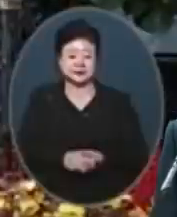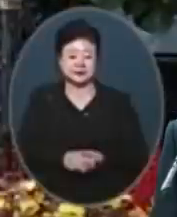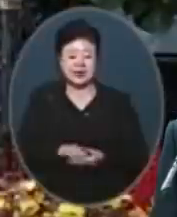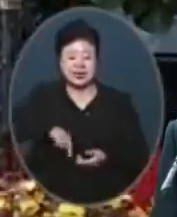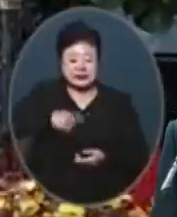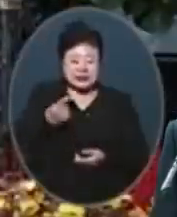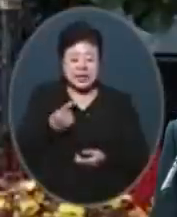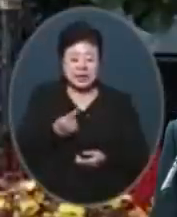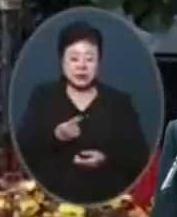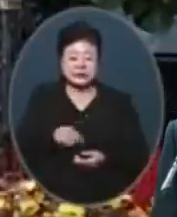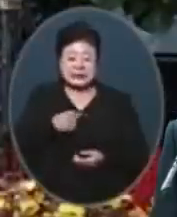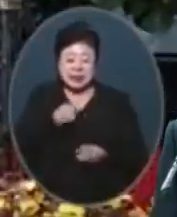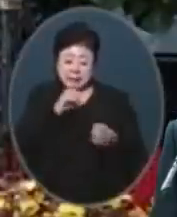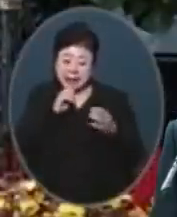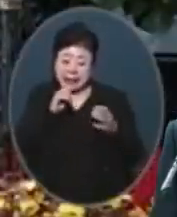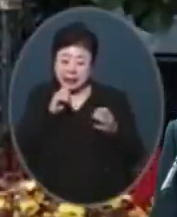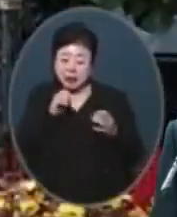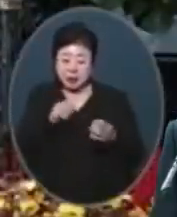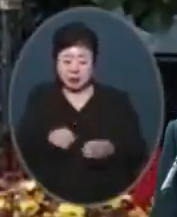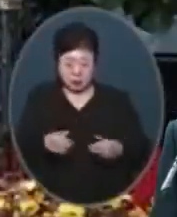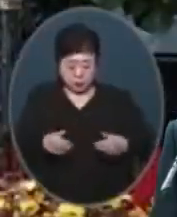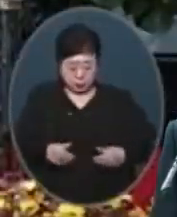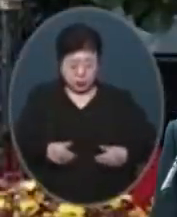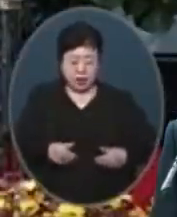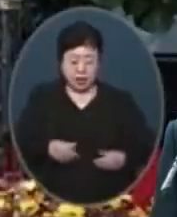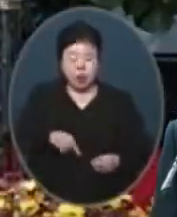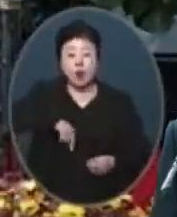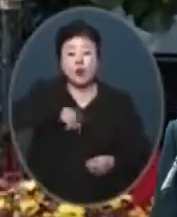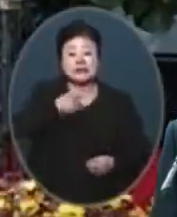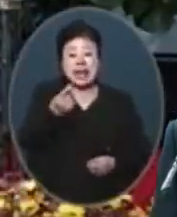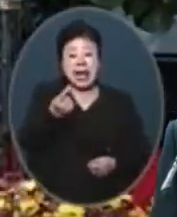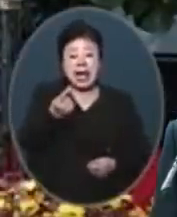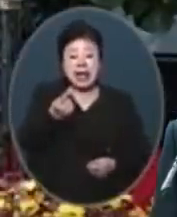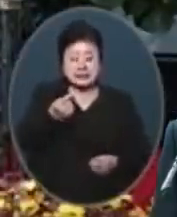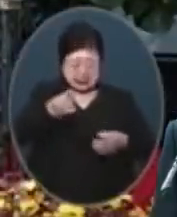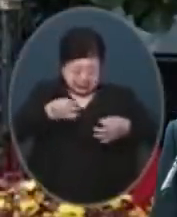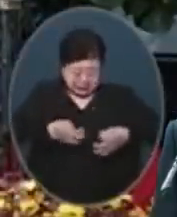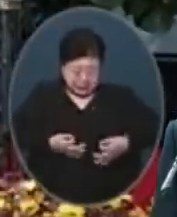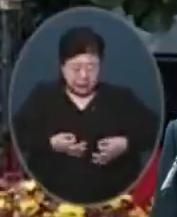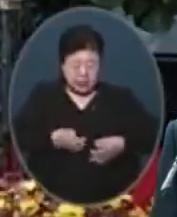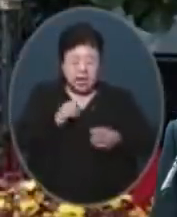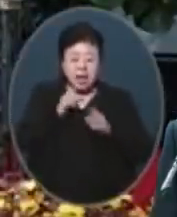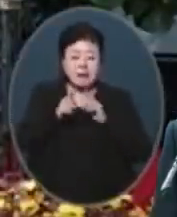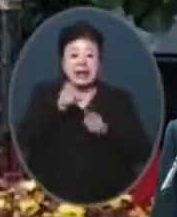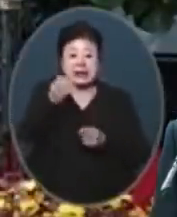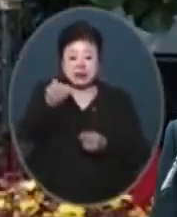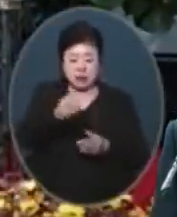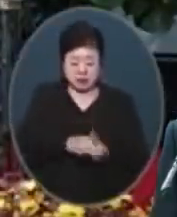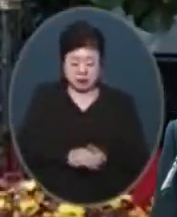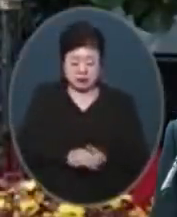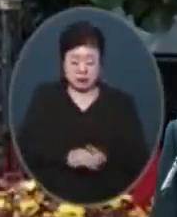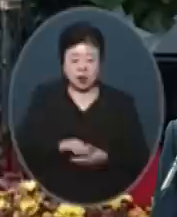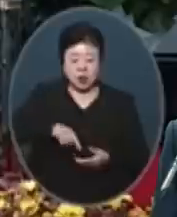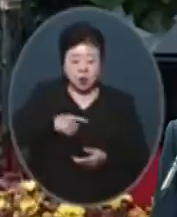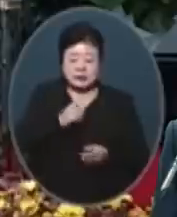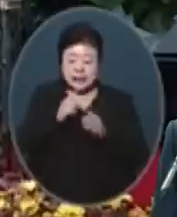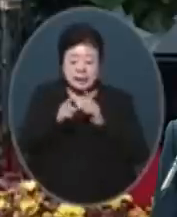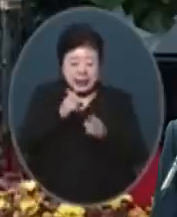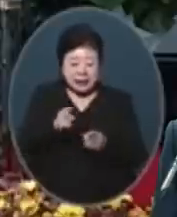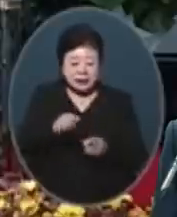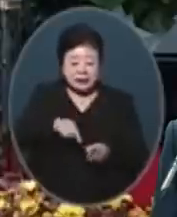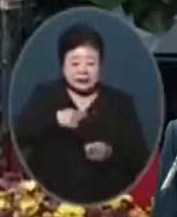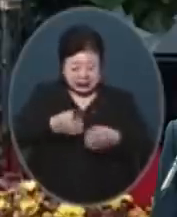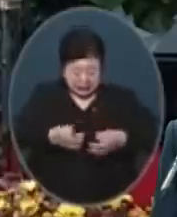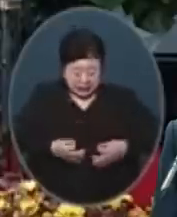셀프토크의 중요함을 말하고 있는데 셀프토크란 것은 자기가 자기를 보고 중얼거리는 것입니다. 셀프토크란 자기